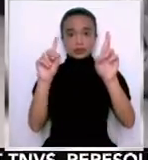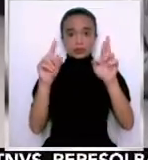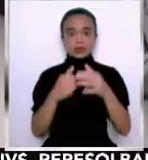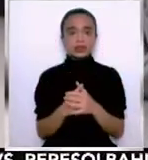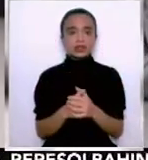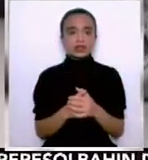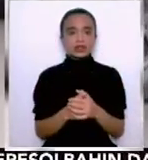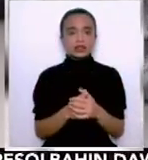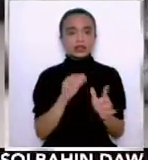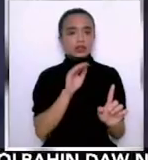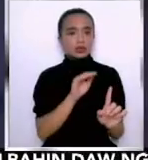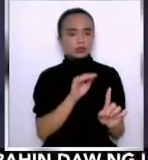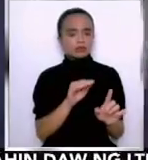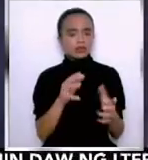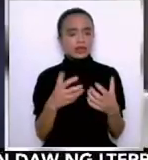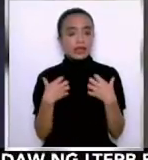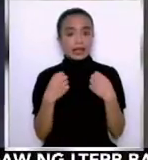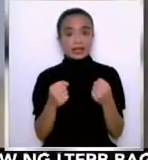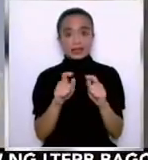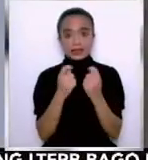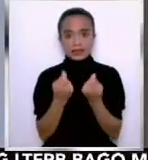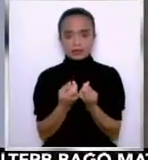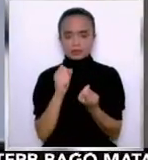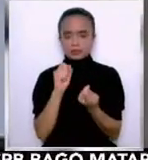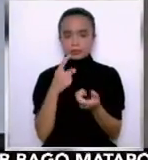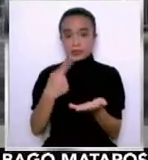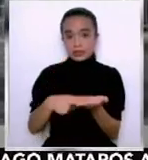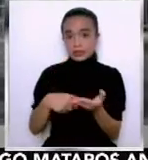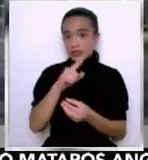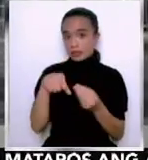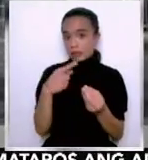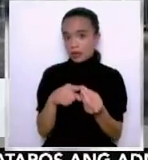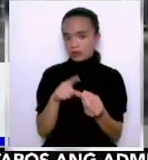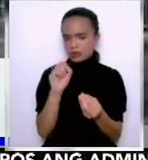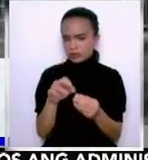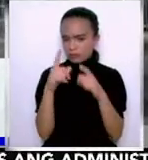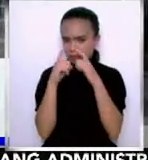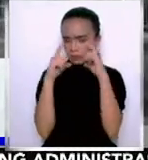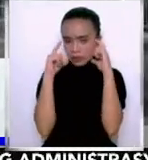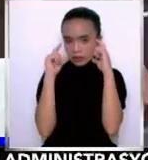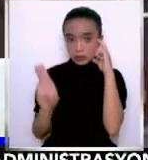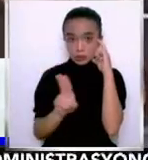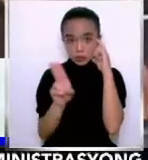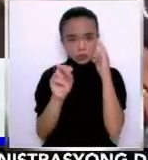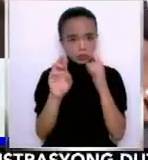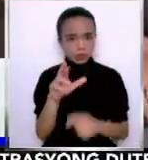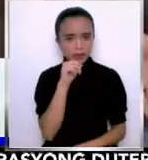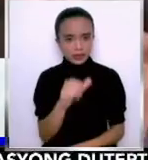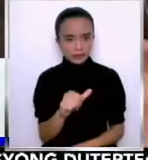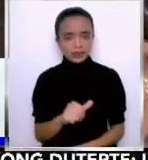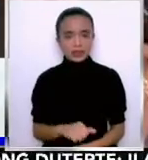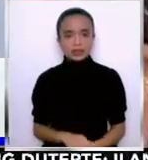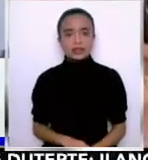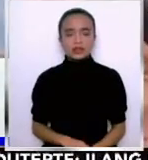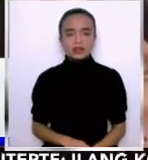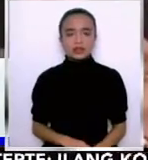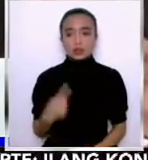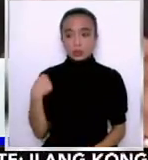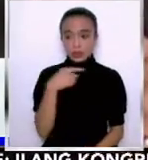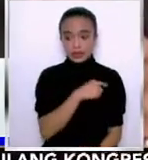upang talakayin ang optional na paggamit ng face mask. Suportado ng mayor ang ordinansa ng probinsya. We are waiting